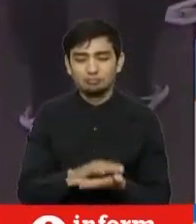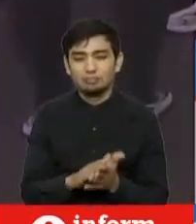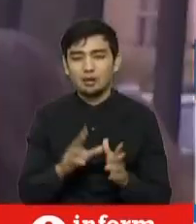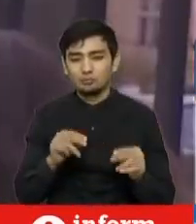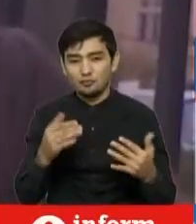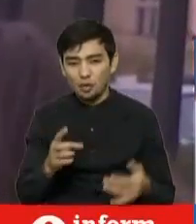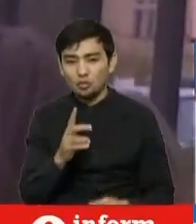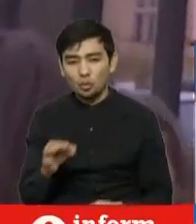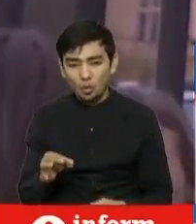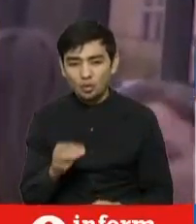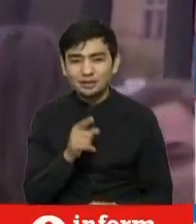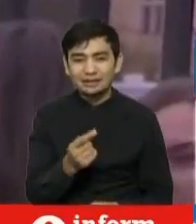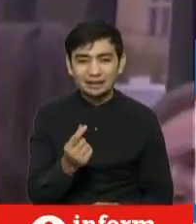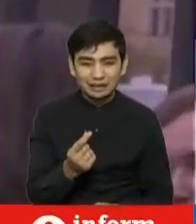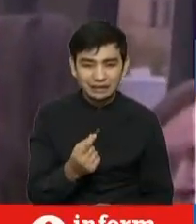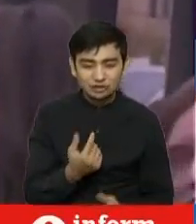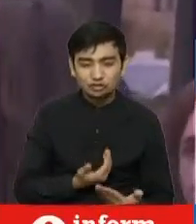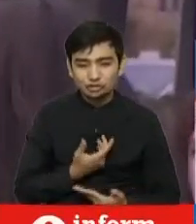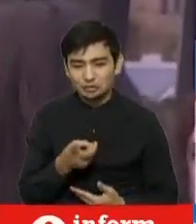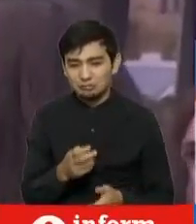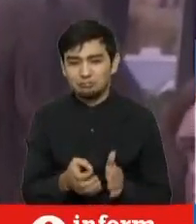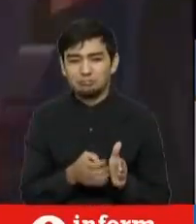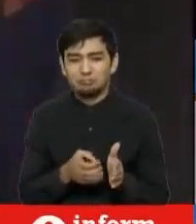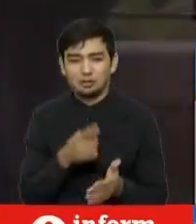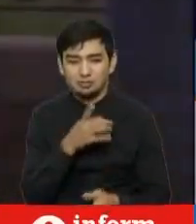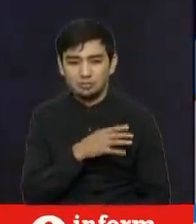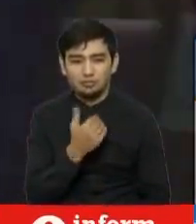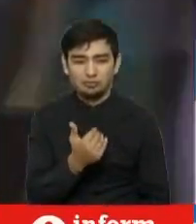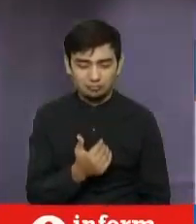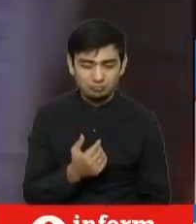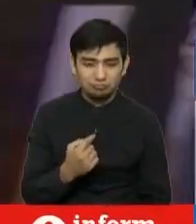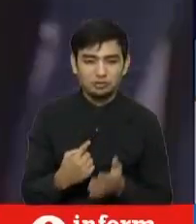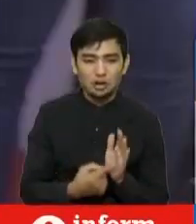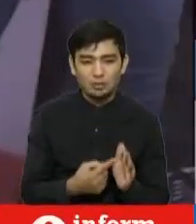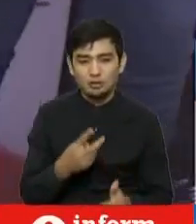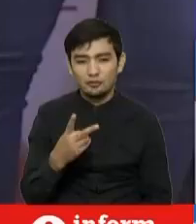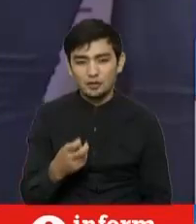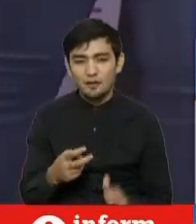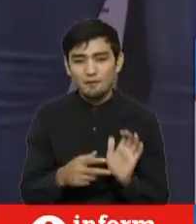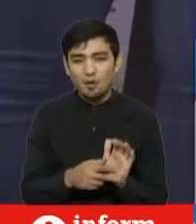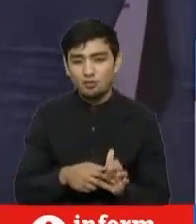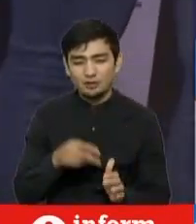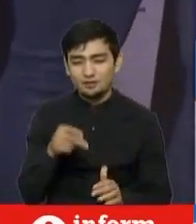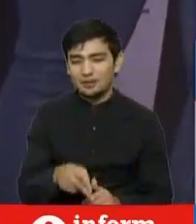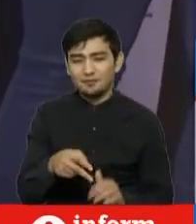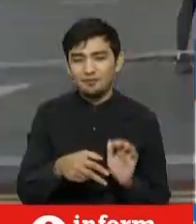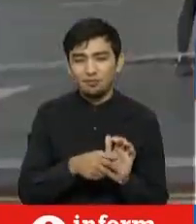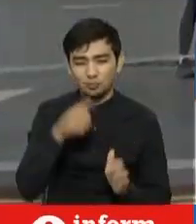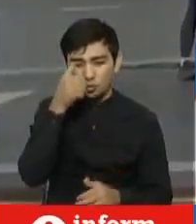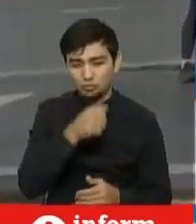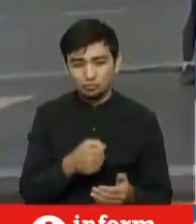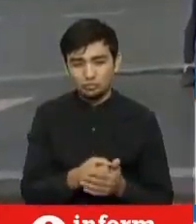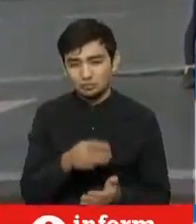кәсіподақтар ұйымы бұл ақша күнкөріске жетпейтінін айтады. Олардың мәліметі бойынша 2008 жылдан бері кіші дәрігерлердің